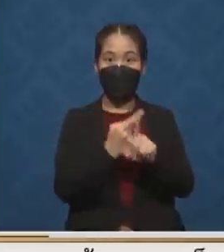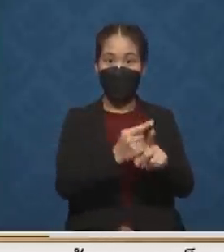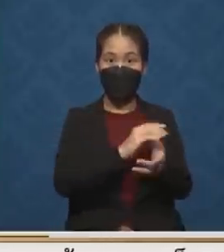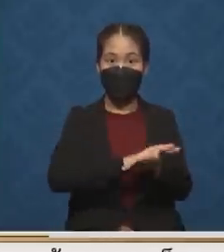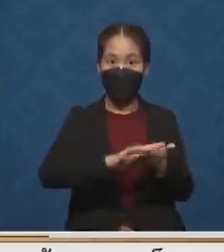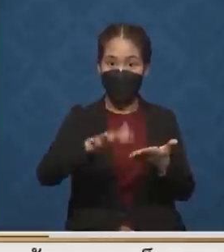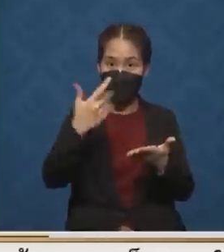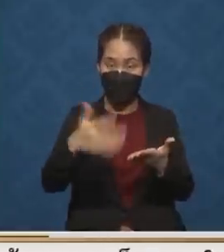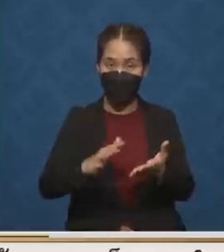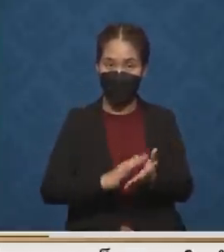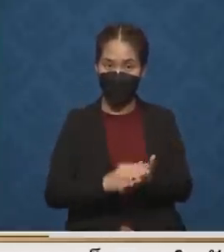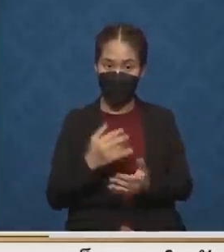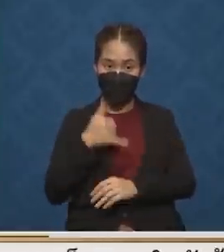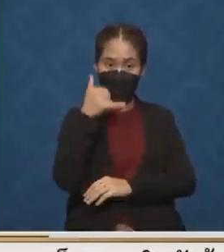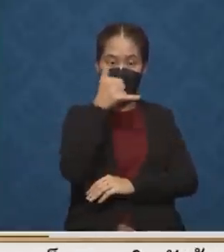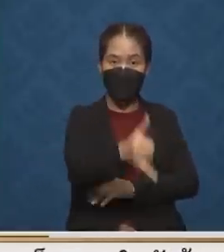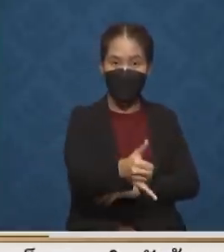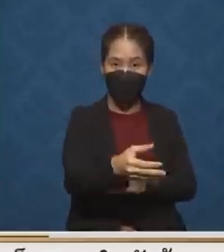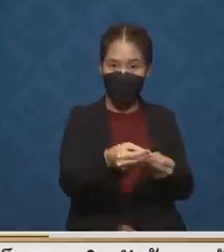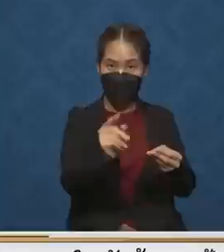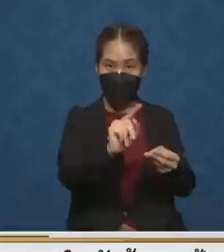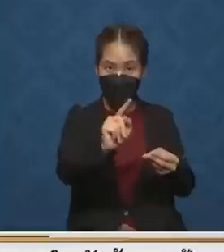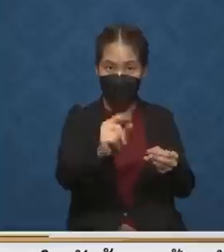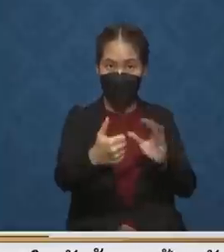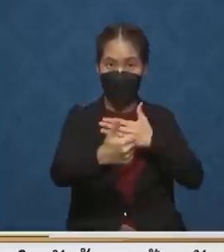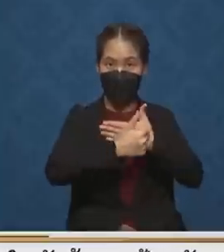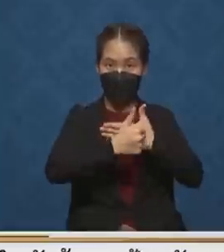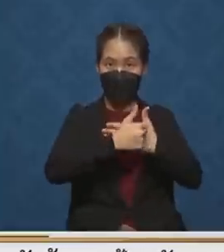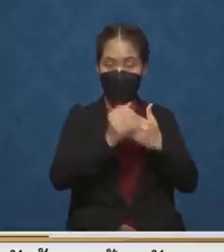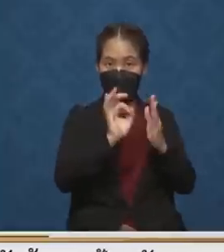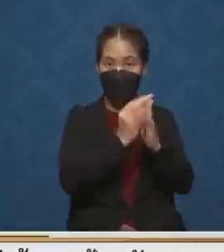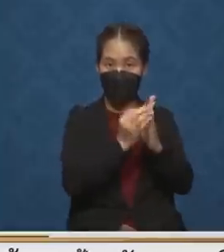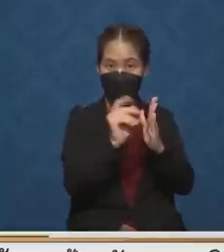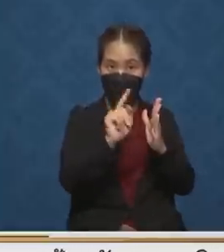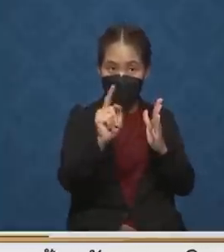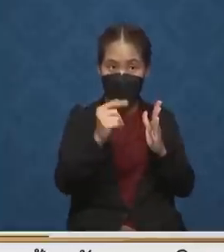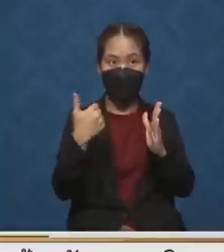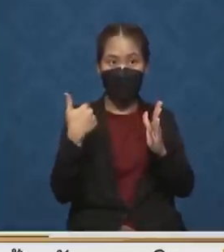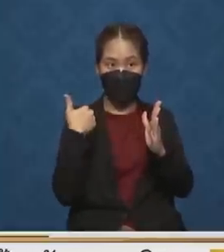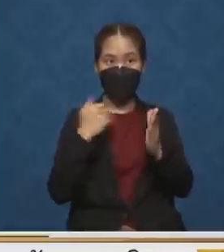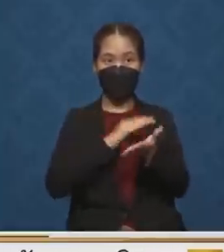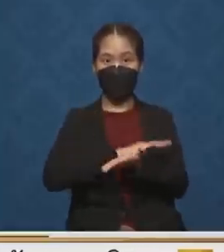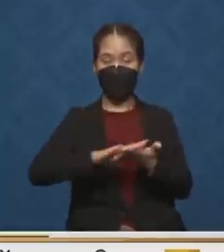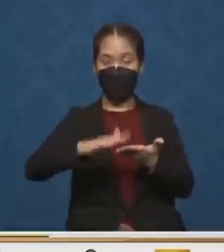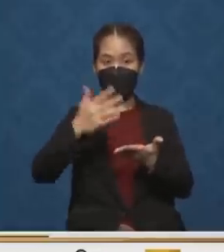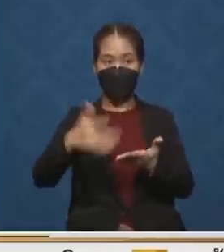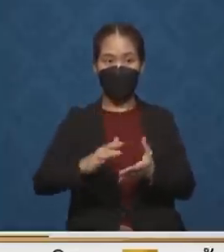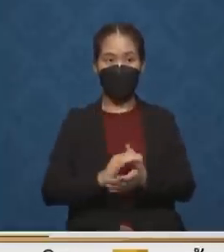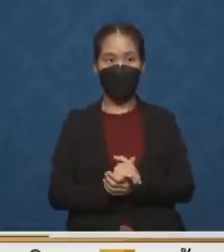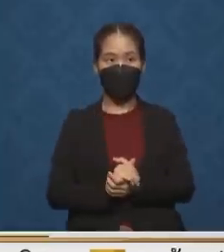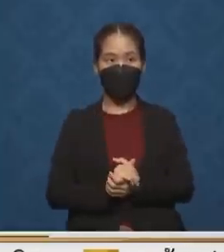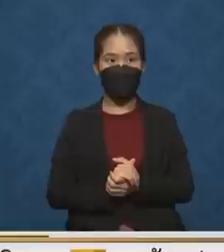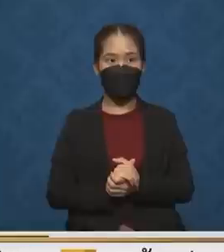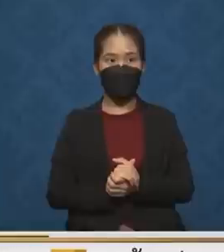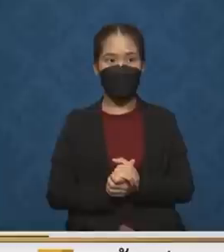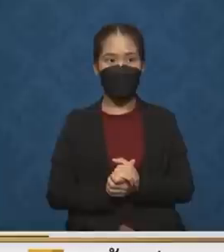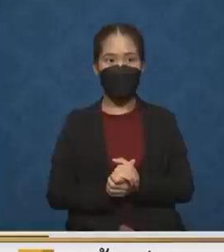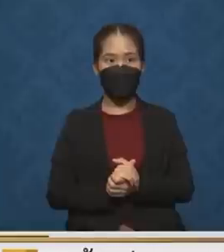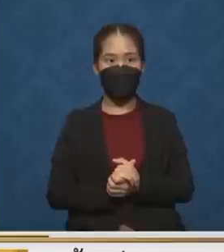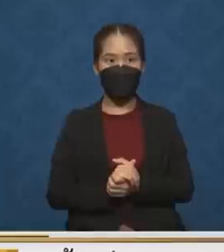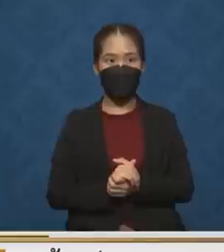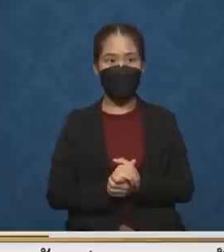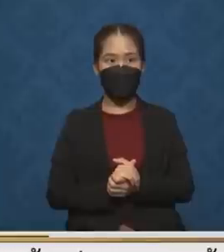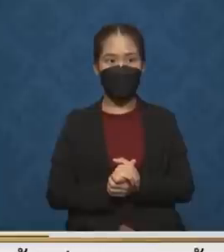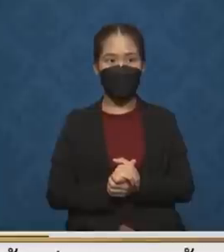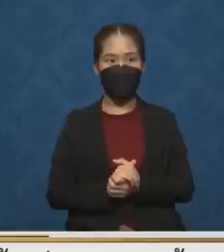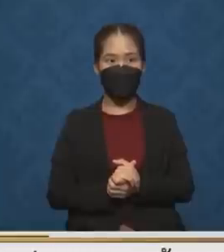ไปลงพื้นที่ไหน มีเผดเฟสบุค หนาตาเป็นยไ หงไเรยบร้อยหนาต่ไปครัเรืออากา